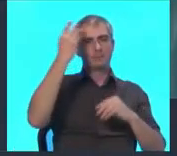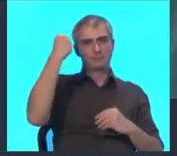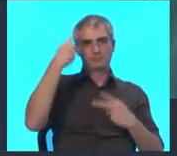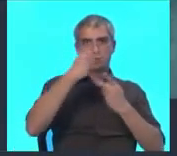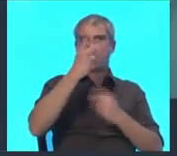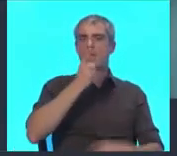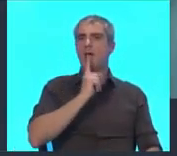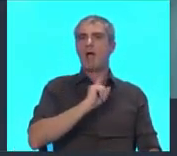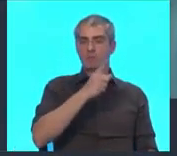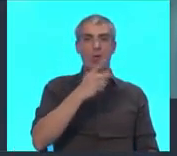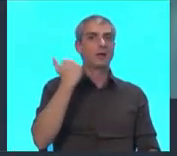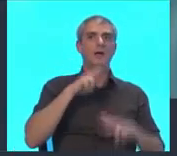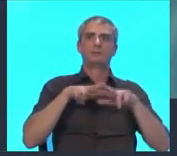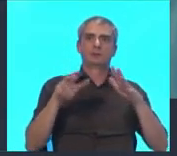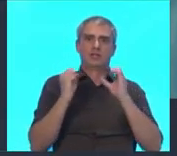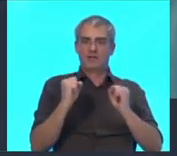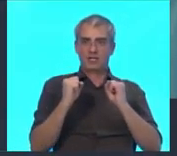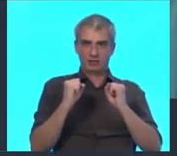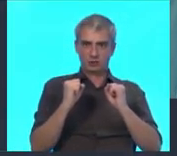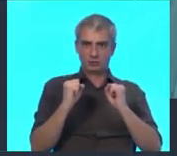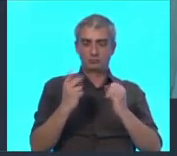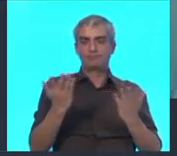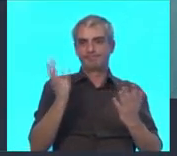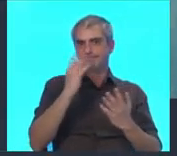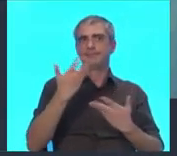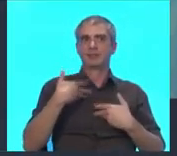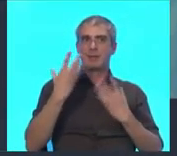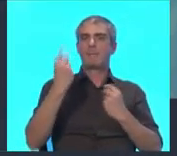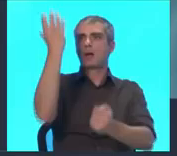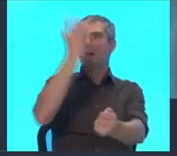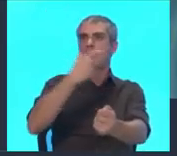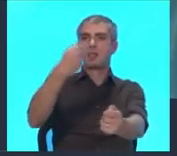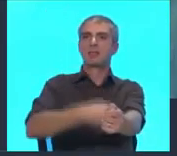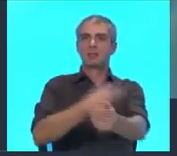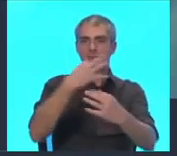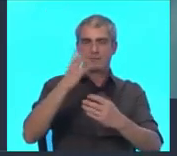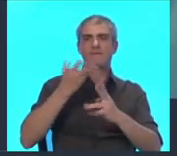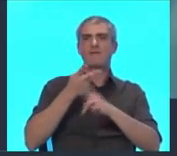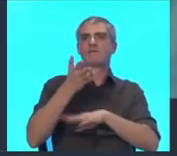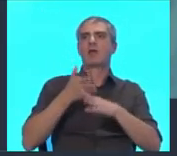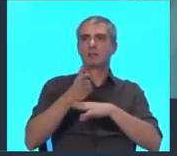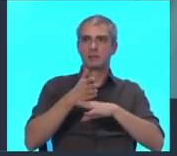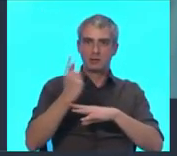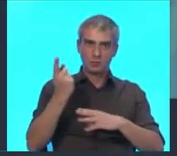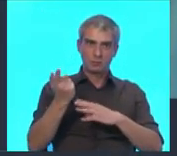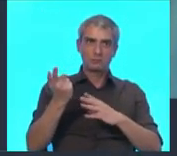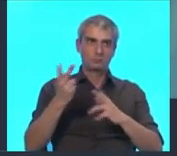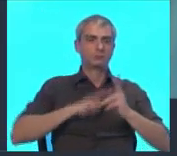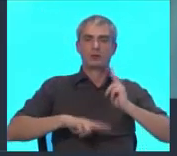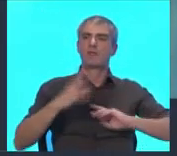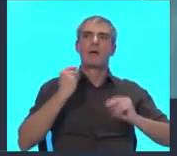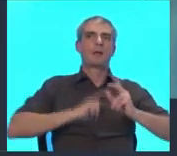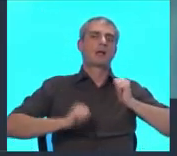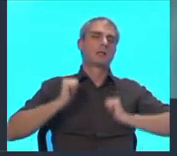במצב קשה, בכל זאת היא קיבלה הרבה מאוד מנות דם והיא עברה ניתוחים וסובלת מהרבה מאוד